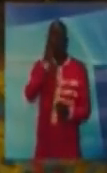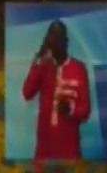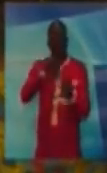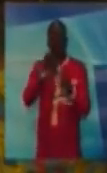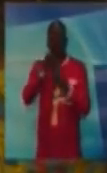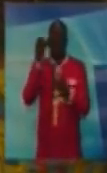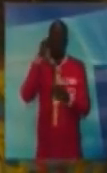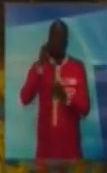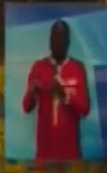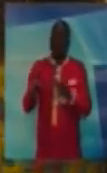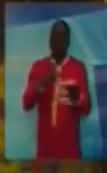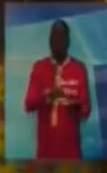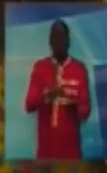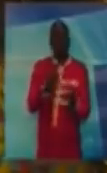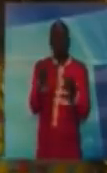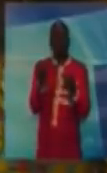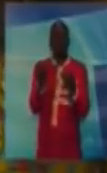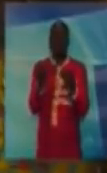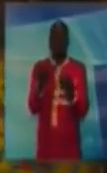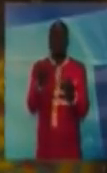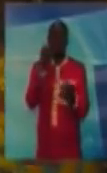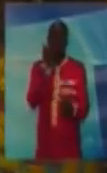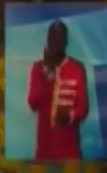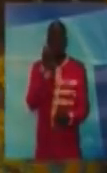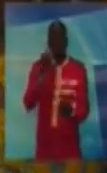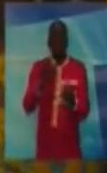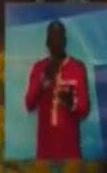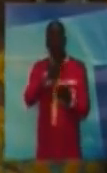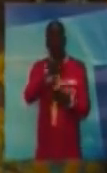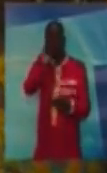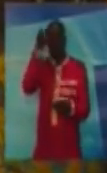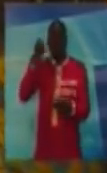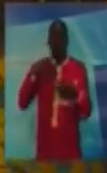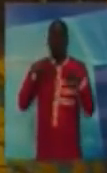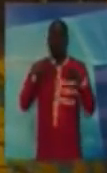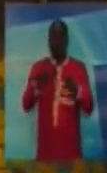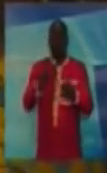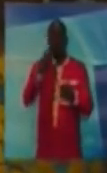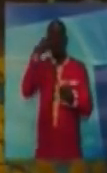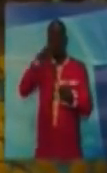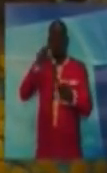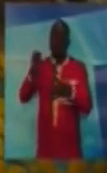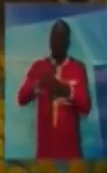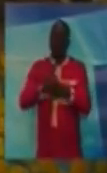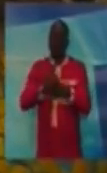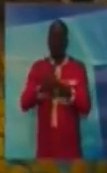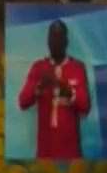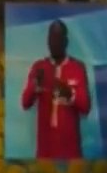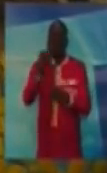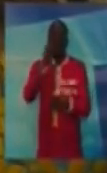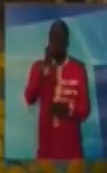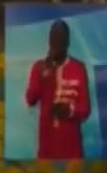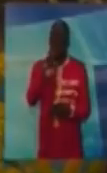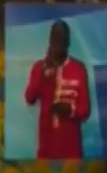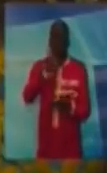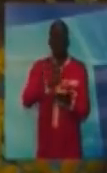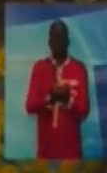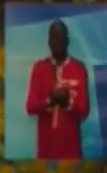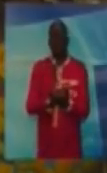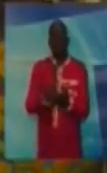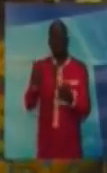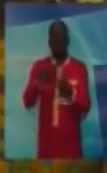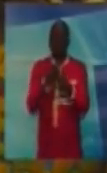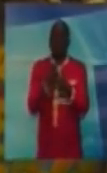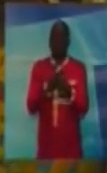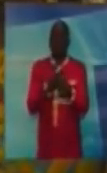Ils sont en train de mourir en grand nombre. Faute de soins aussi, mais surtout faute de nourriture. Donc ça, c'est le